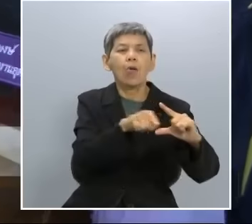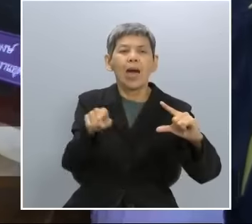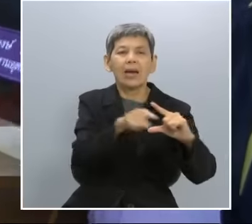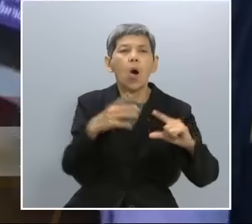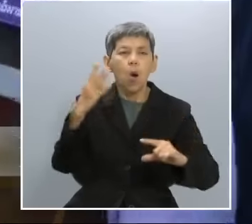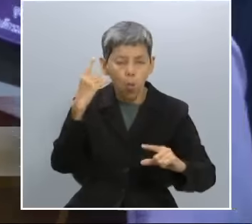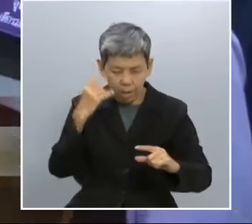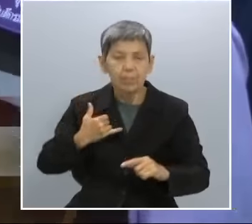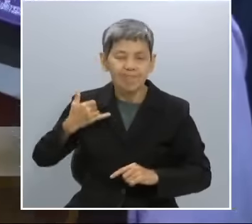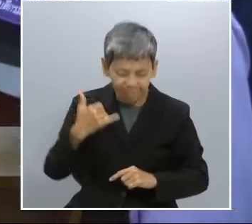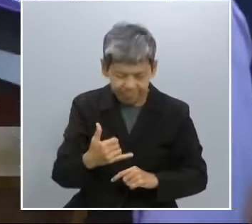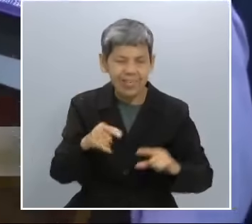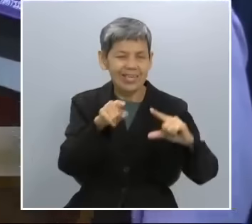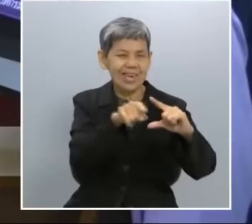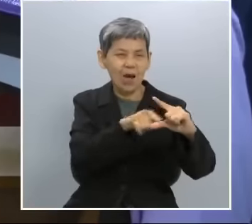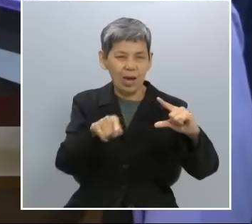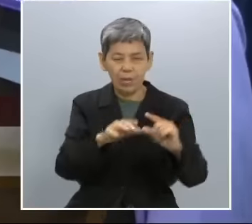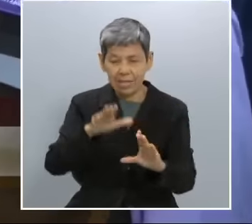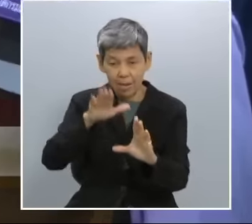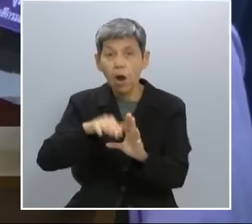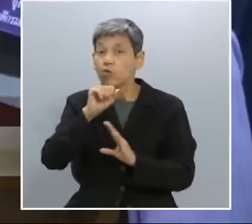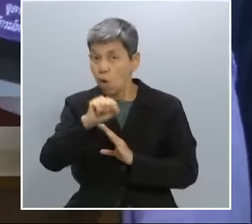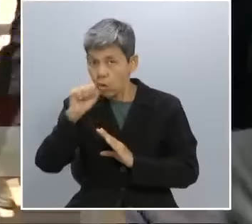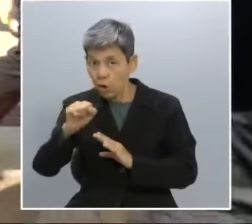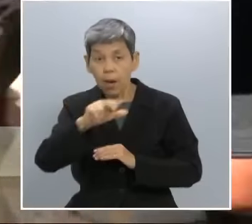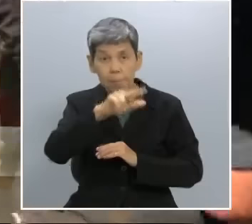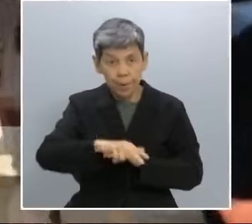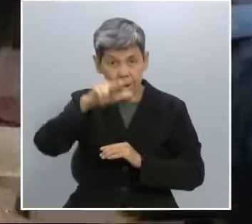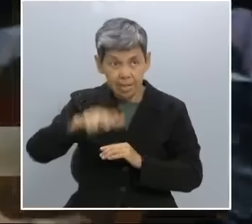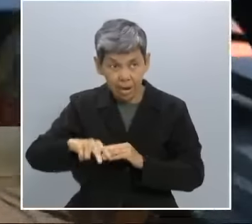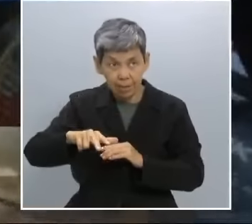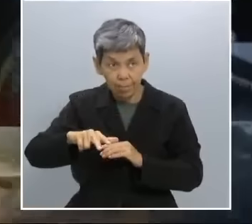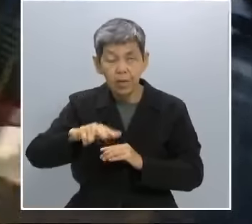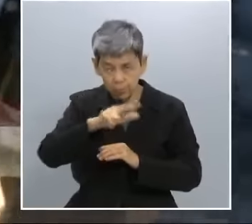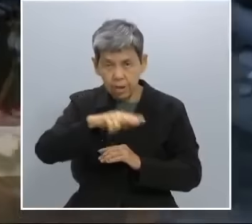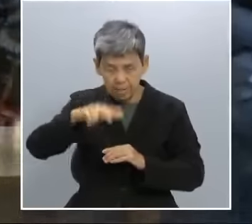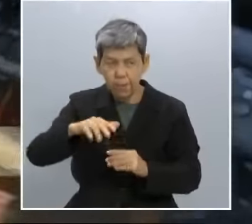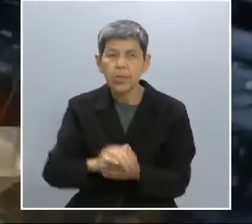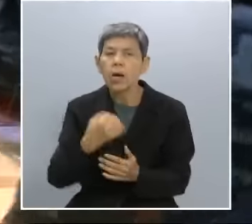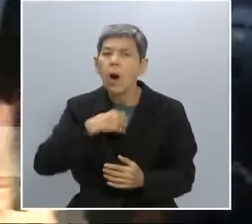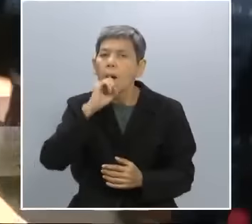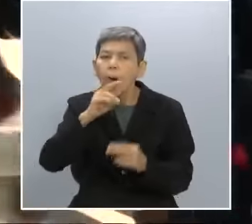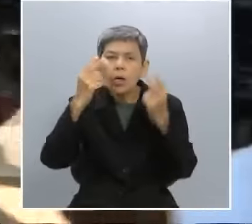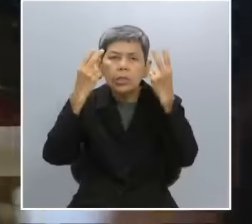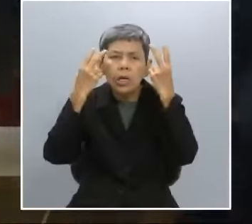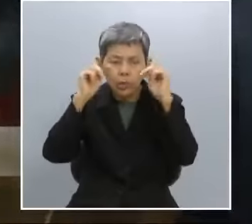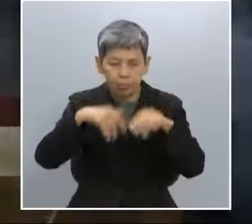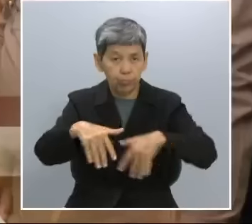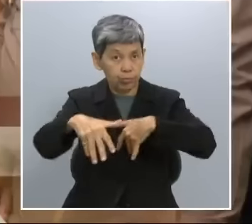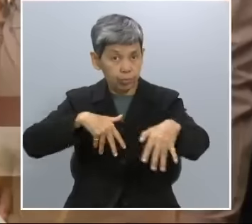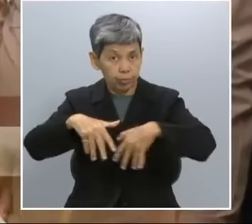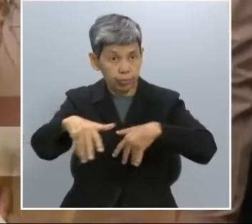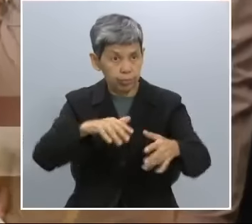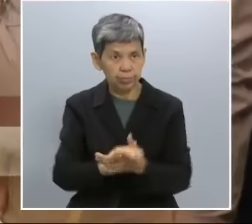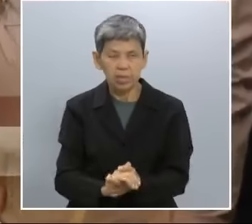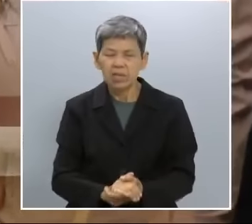านนี้มาด้วยนะแต่ผู้สมัครส.ส.เพื่อไทยเขตอำเภอบ้านค่ายวิเชียรสุดเกิดบอกกับนายกว่าชาวบ้าน